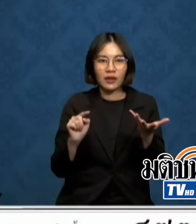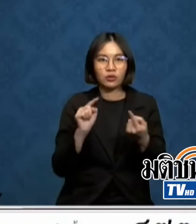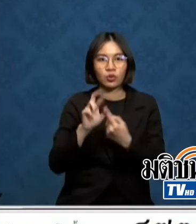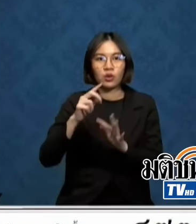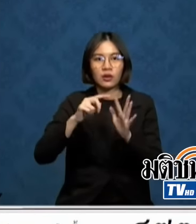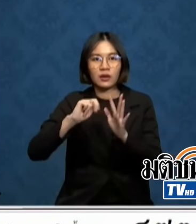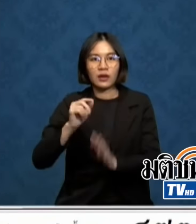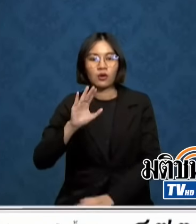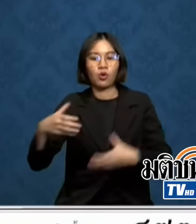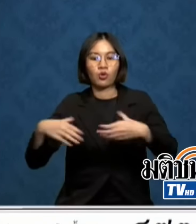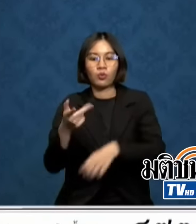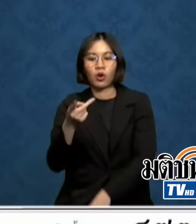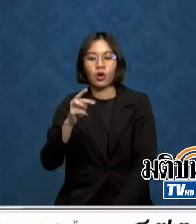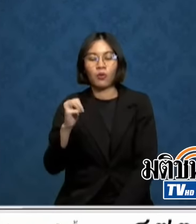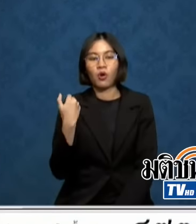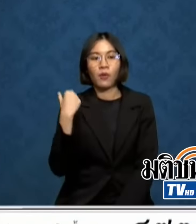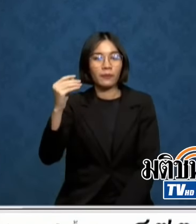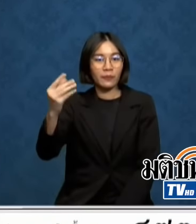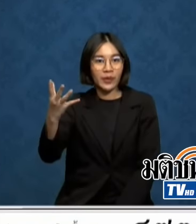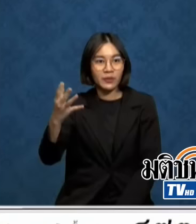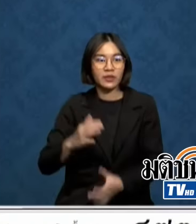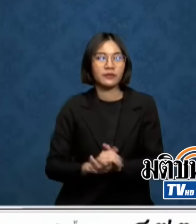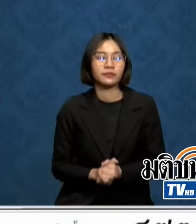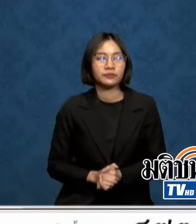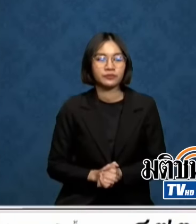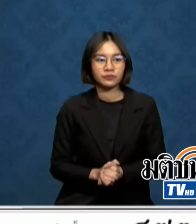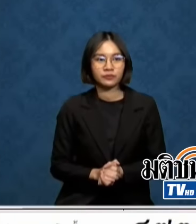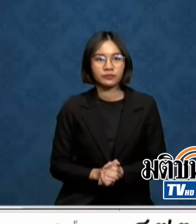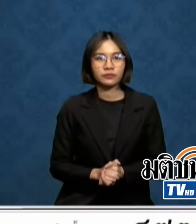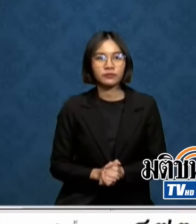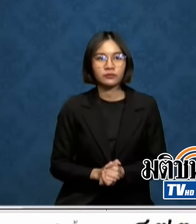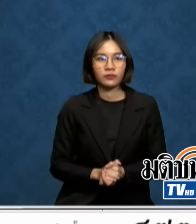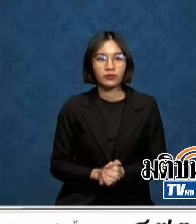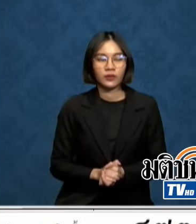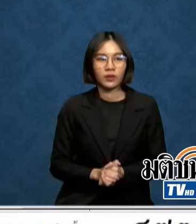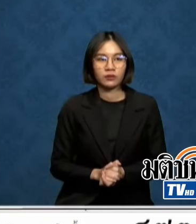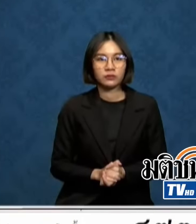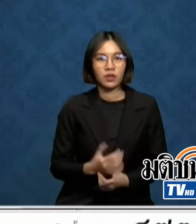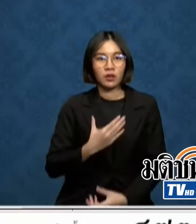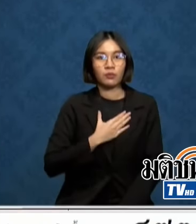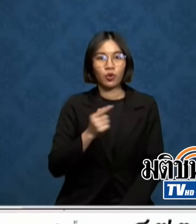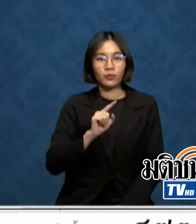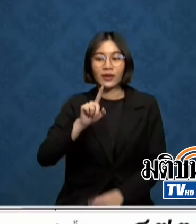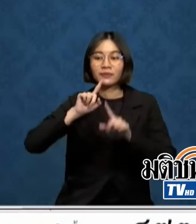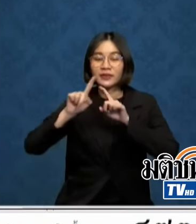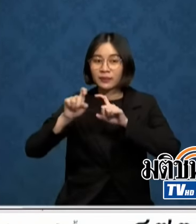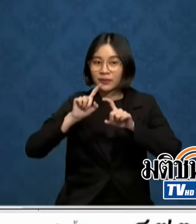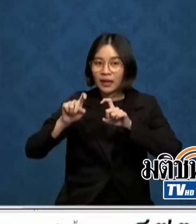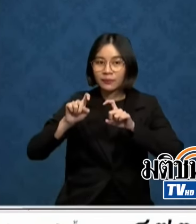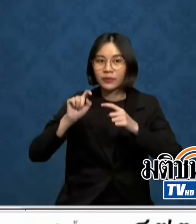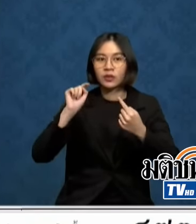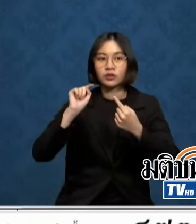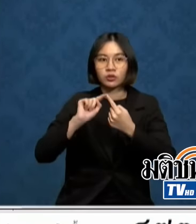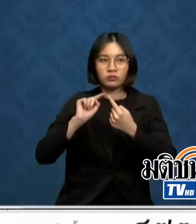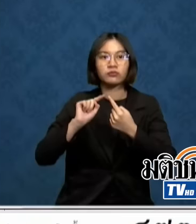ร่างของคณะรัฐมนตรีที่ถูกเสนอเข้ามาซึ่งท่านประธานครับผมเองได้สอบถามเรื่องนี้ไป